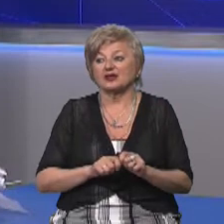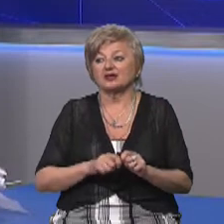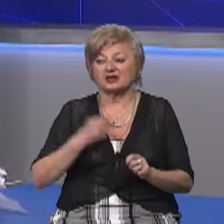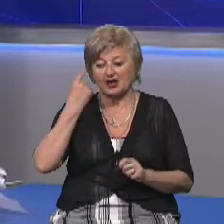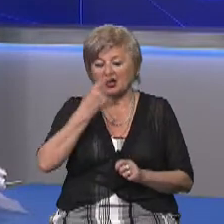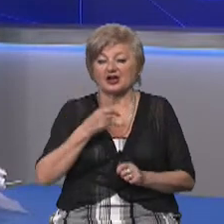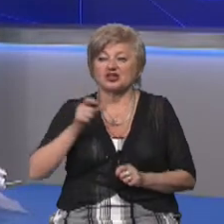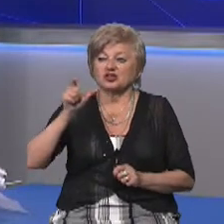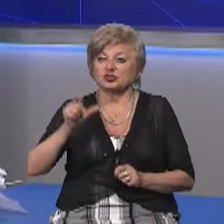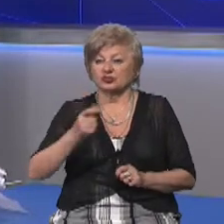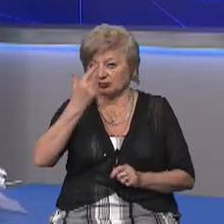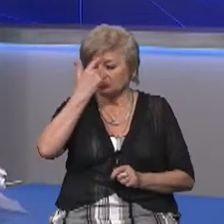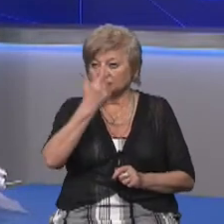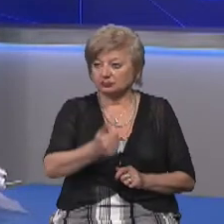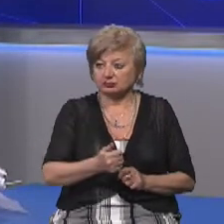особи.